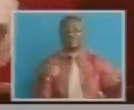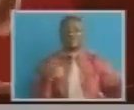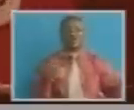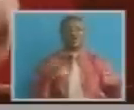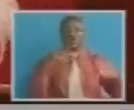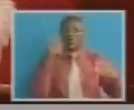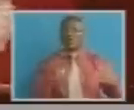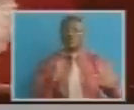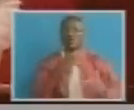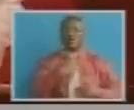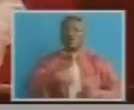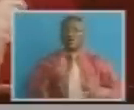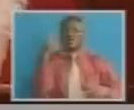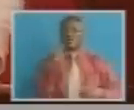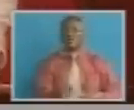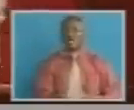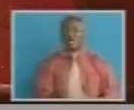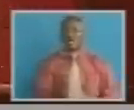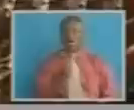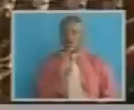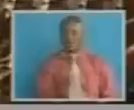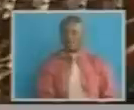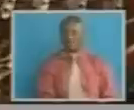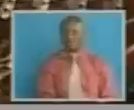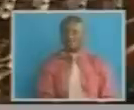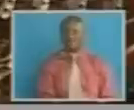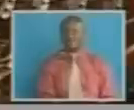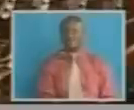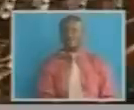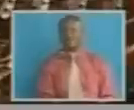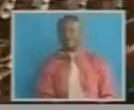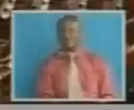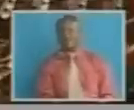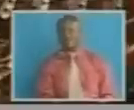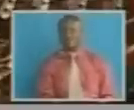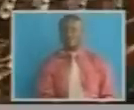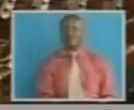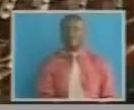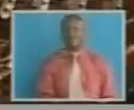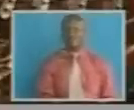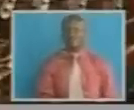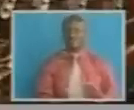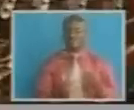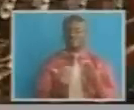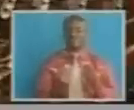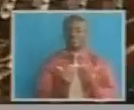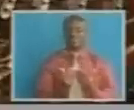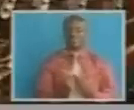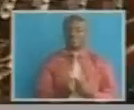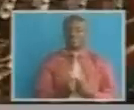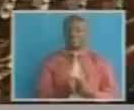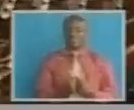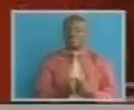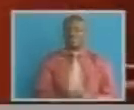kupiga Kura katika Siku hiyo Asante Sana Asante Sana mheshimiwa waziri wa nchi ofisi ya waziri mkuu mheshimiwa jenista